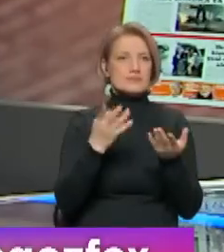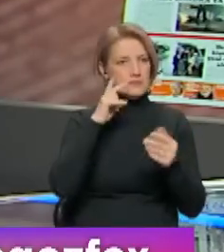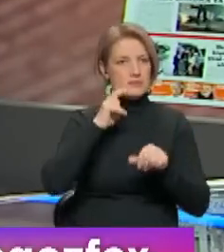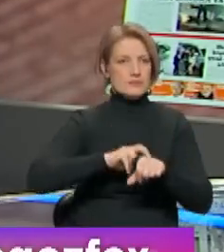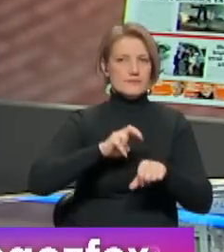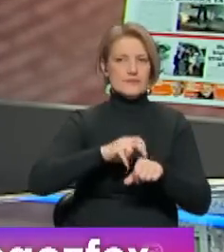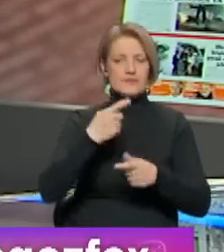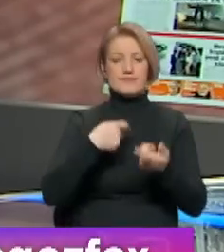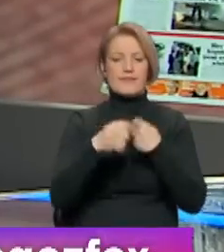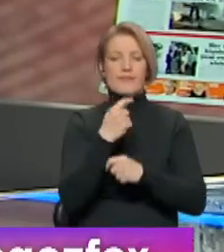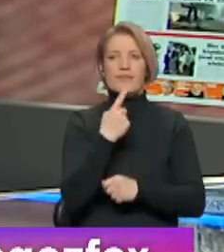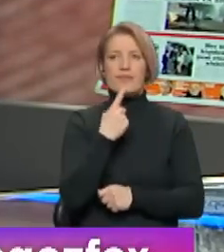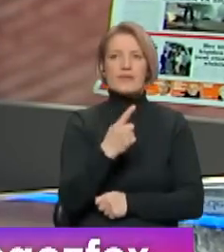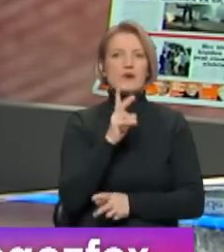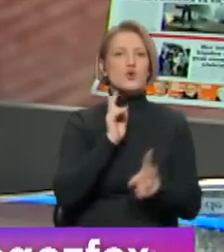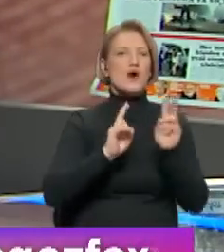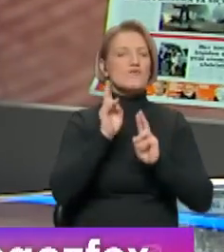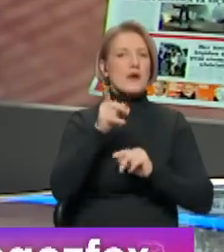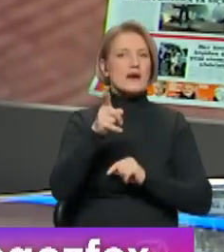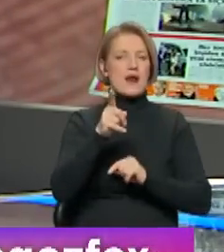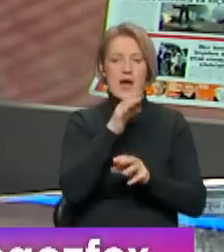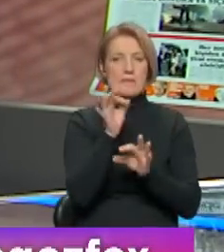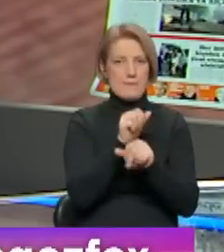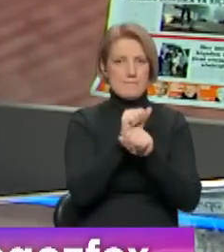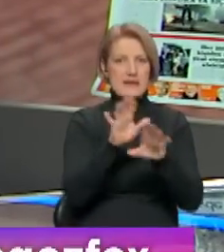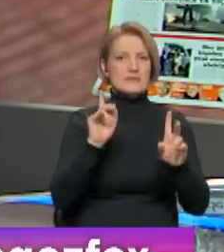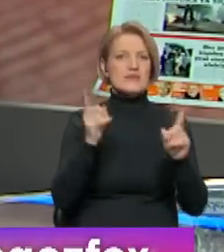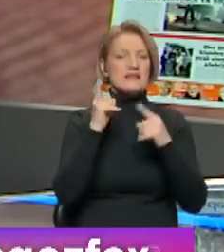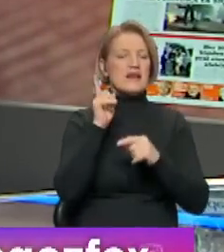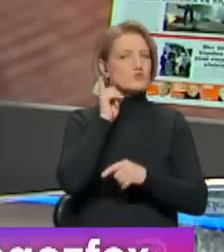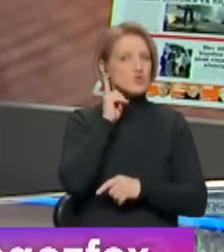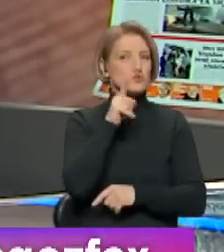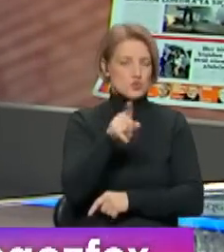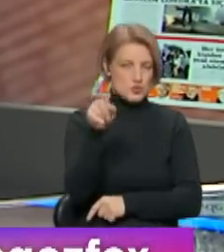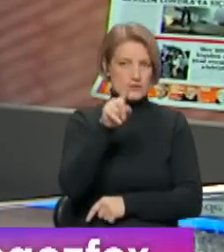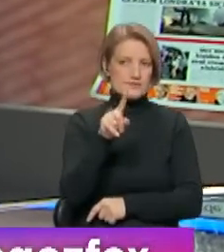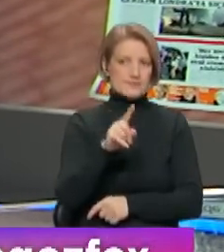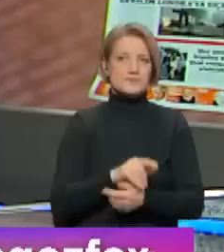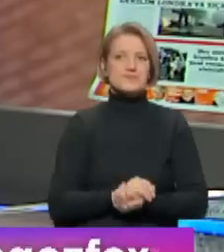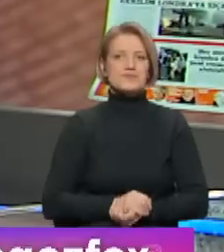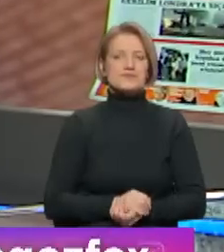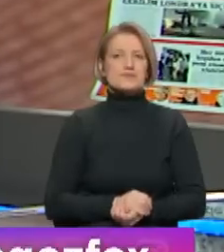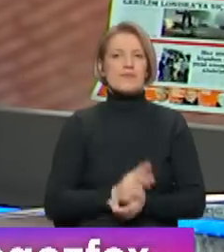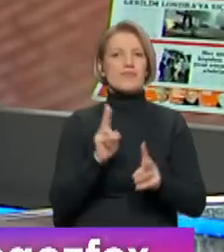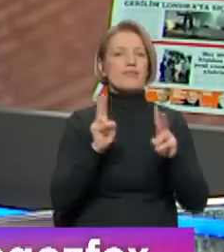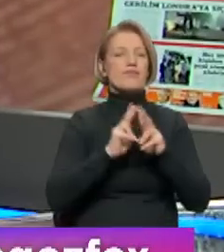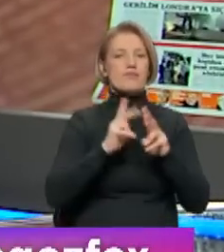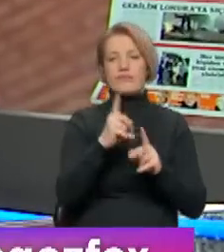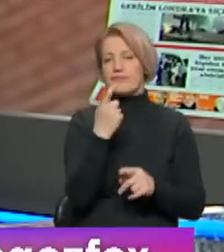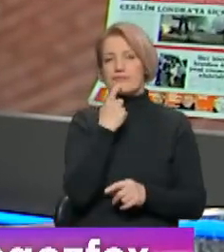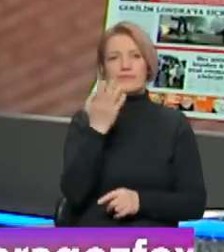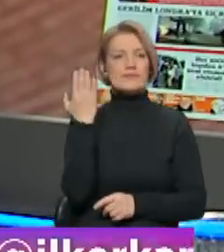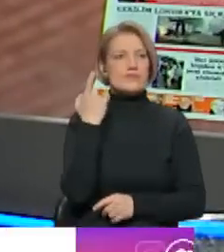hatırlatalım esnaf derken kuaförlerin haberini de Paylaşalım ki yetkililer seslerini duysun ve duyabilsin faturalar Geçen